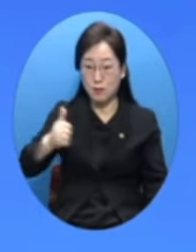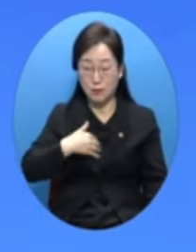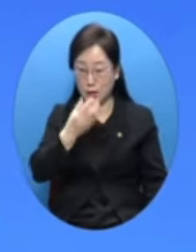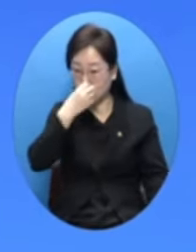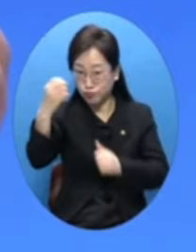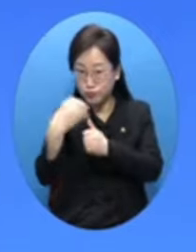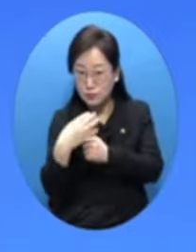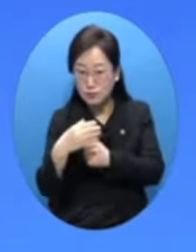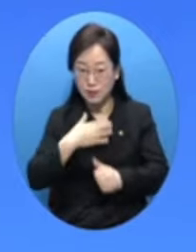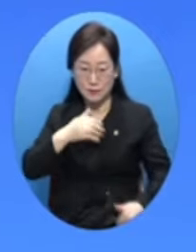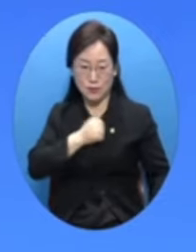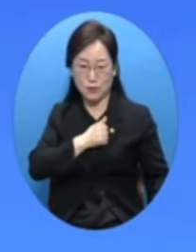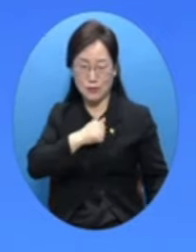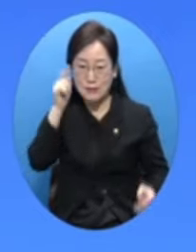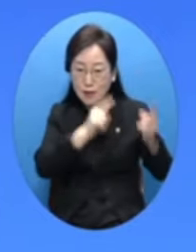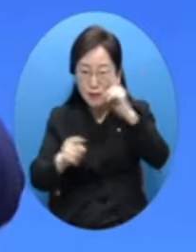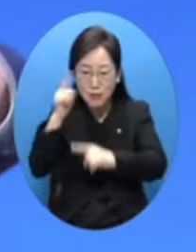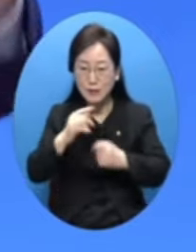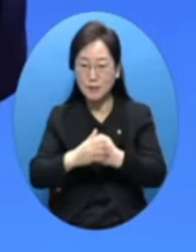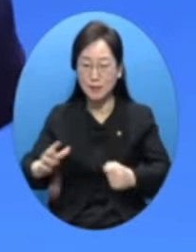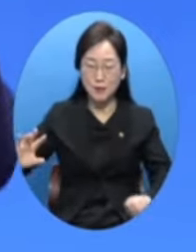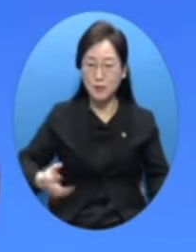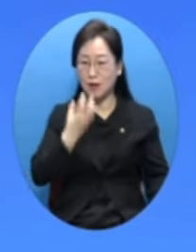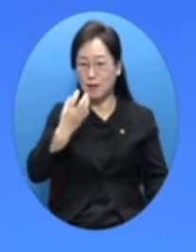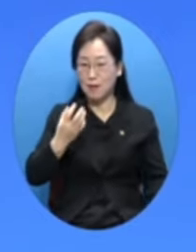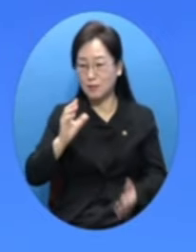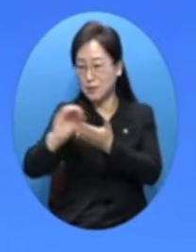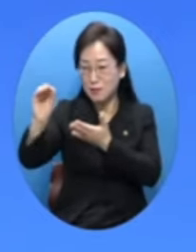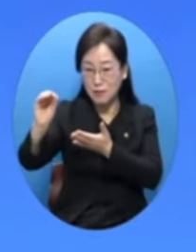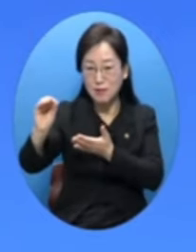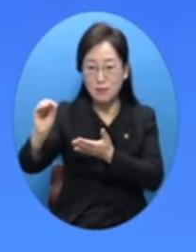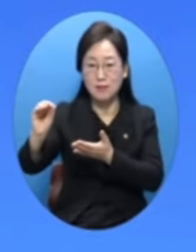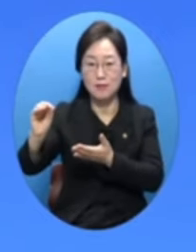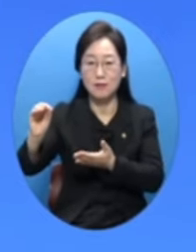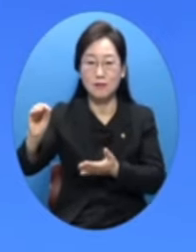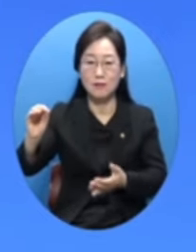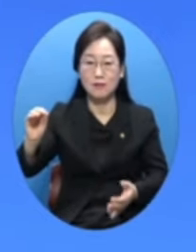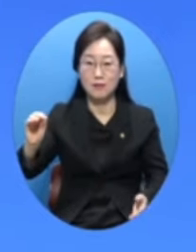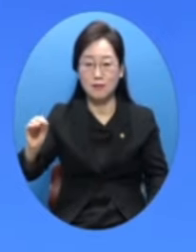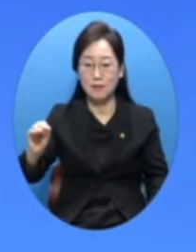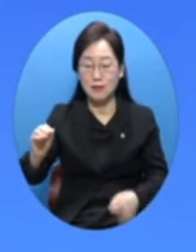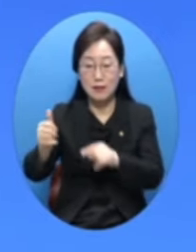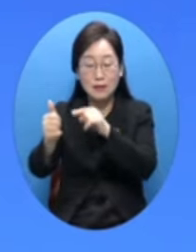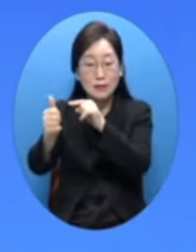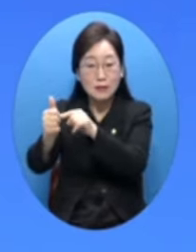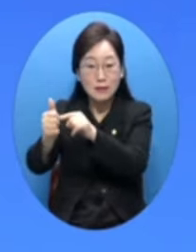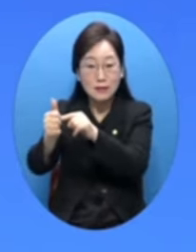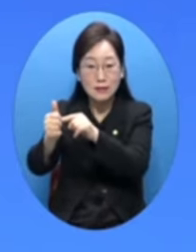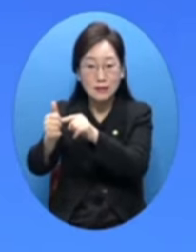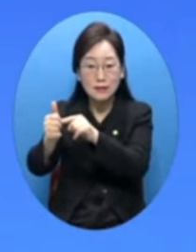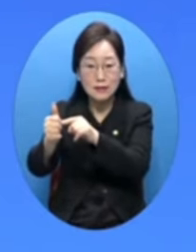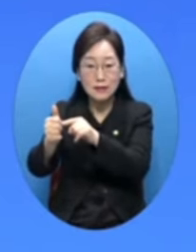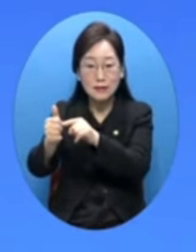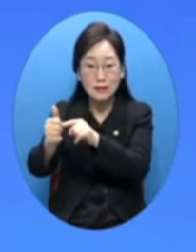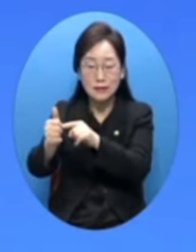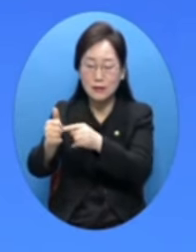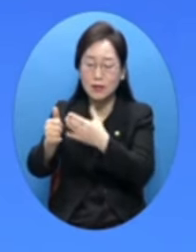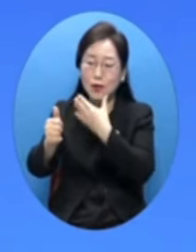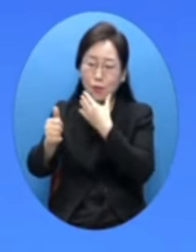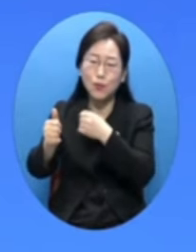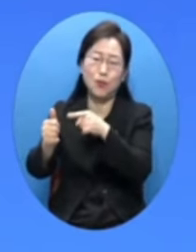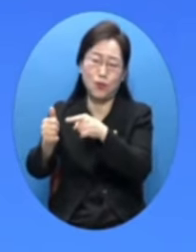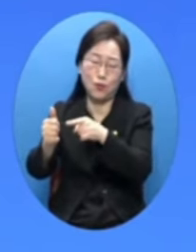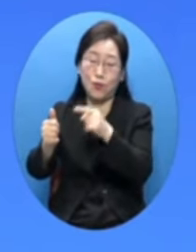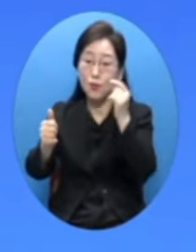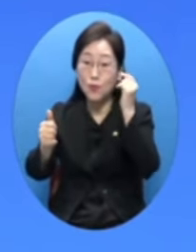무시당했다고 자존심 상해가지고 격분해서 자리를 박차고 일어나니까 나만 장군의 참 복은